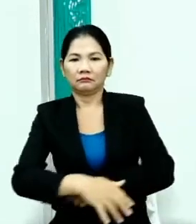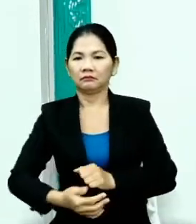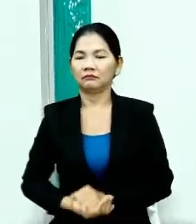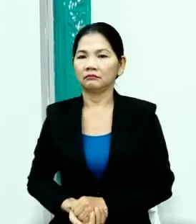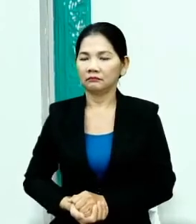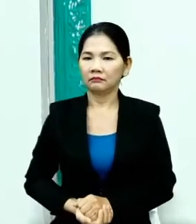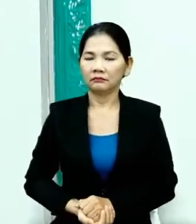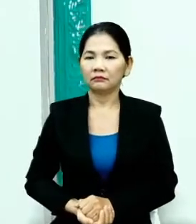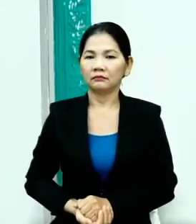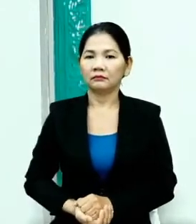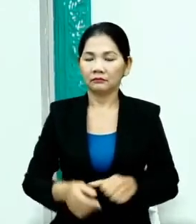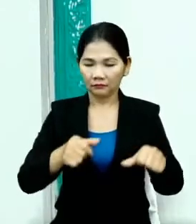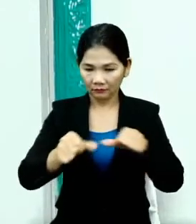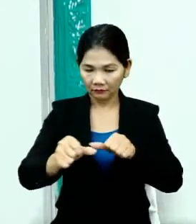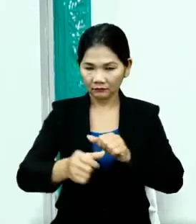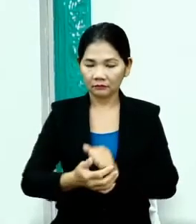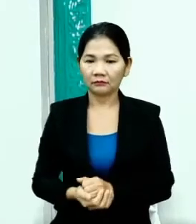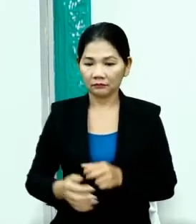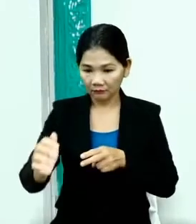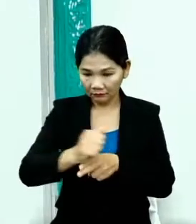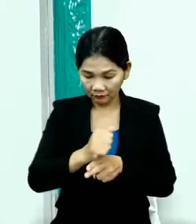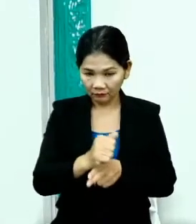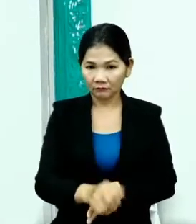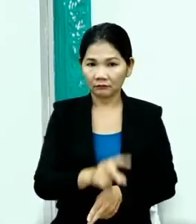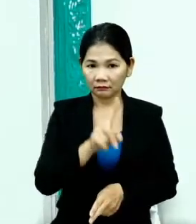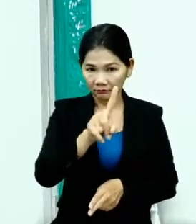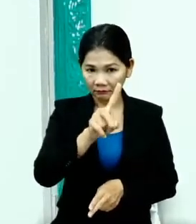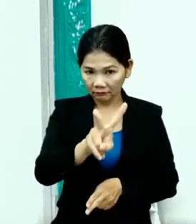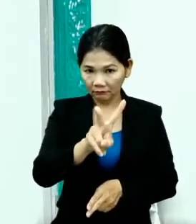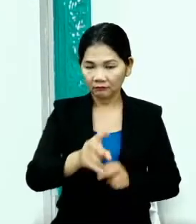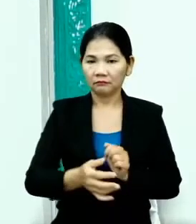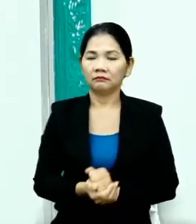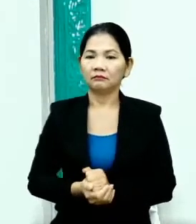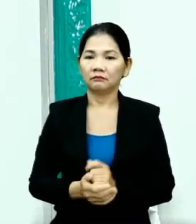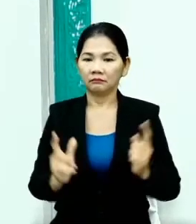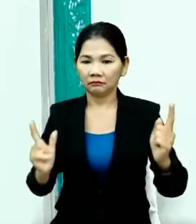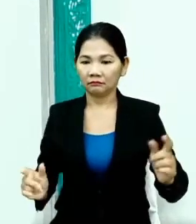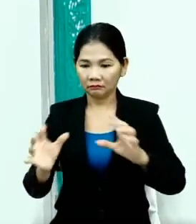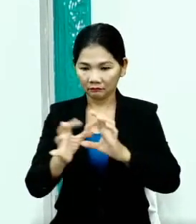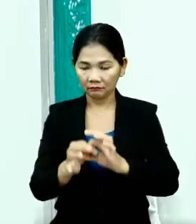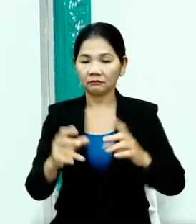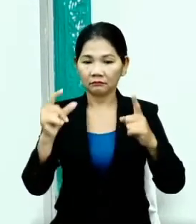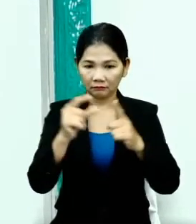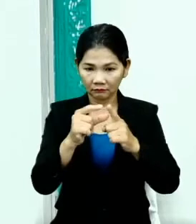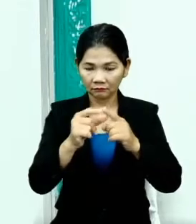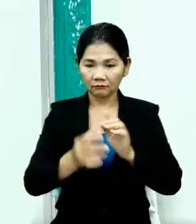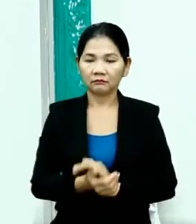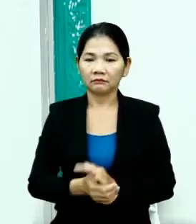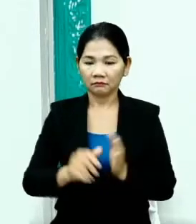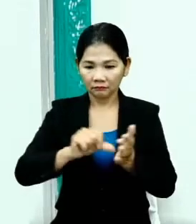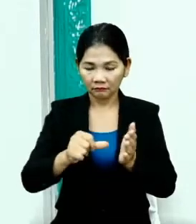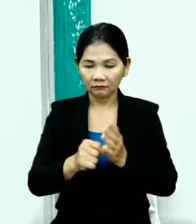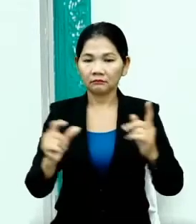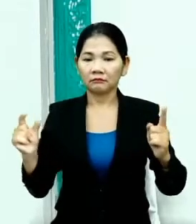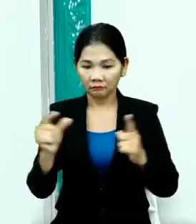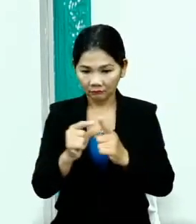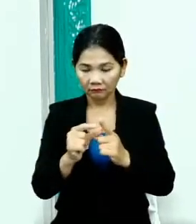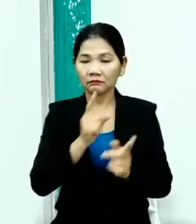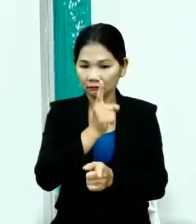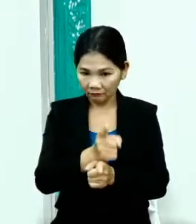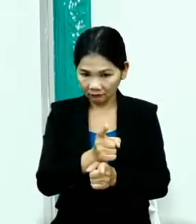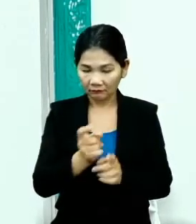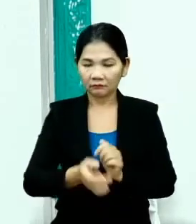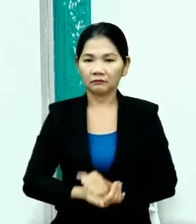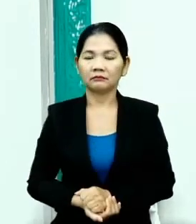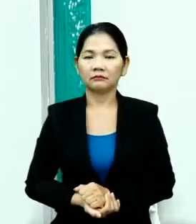Chà. Ta lấy bằng to tới lùm hát tì bì. Cho cục cho bìa. Tôi nâng nây rồi bọc bìa. Ở bàn